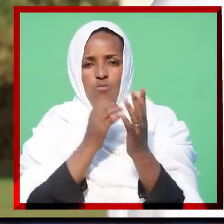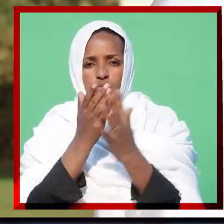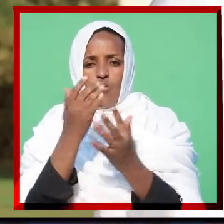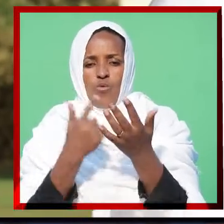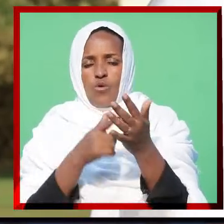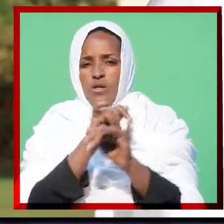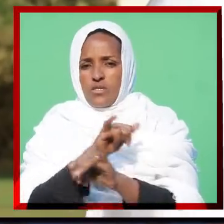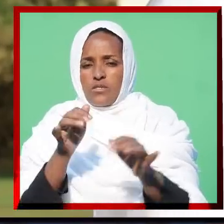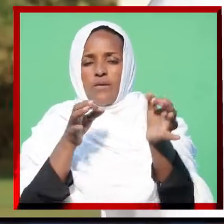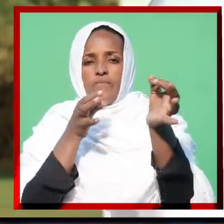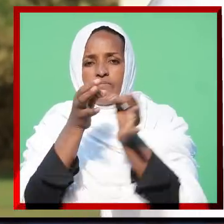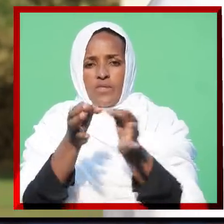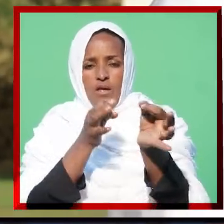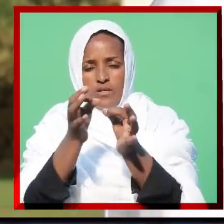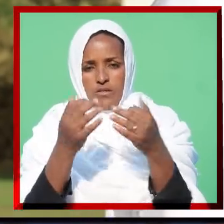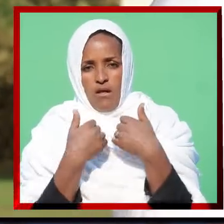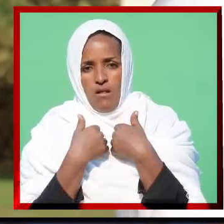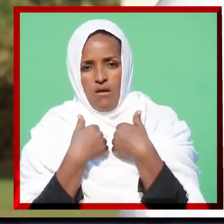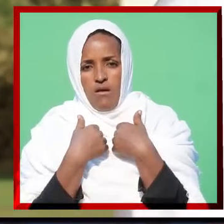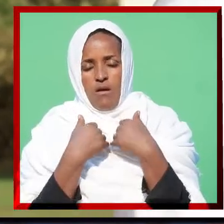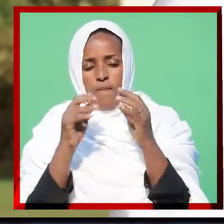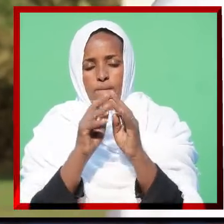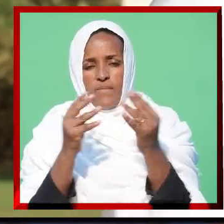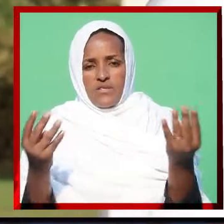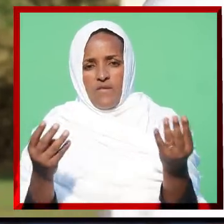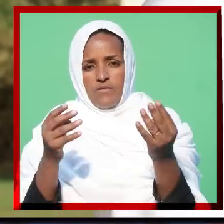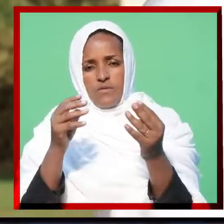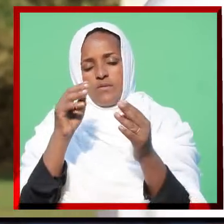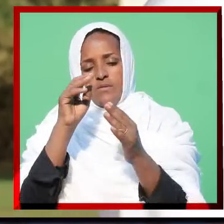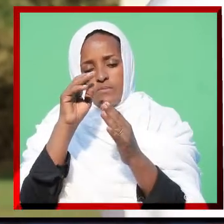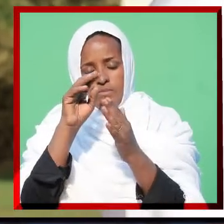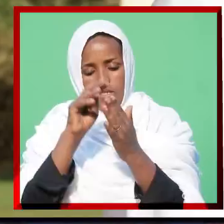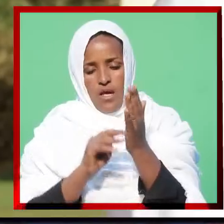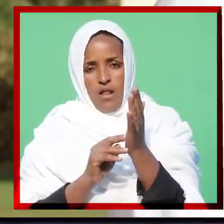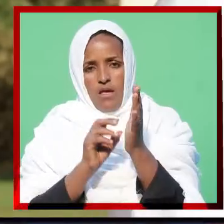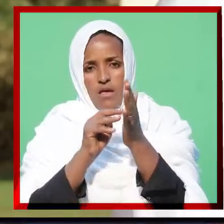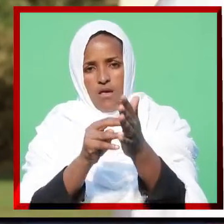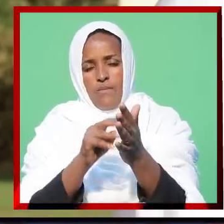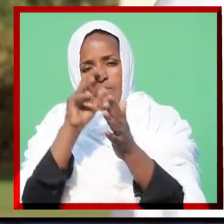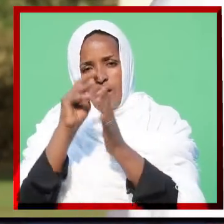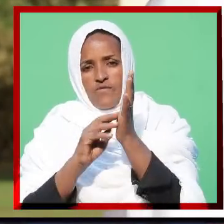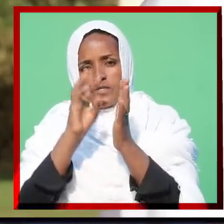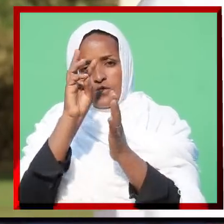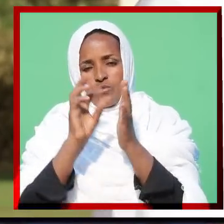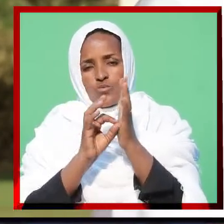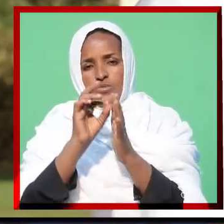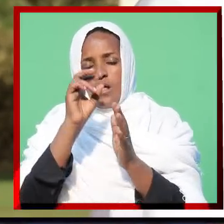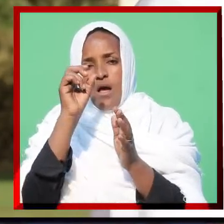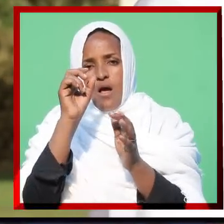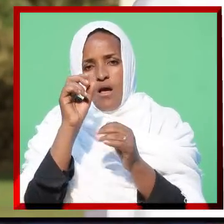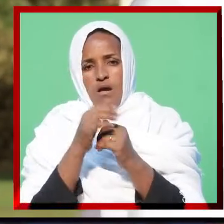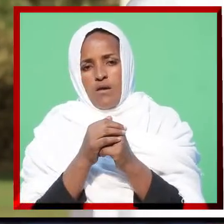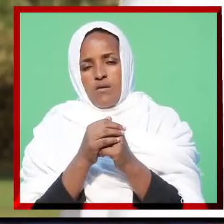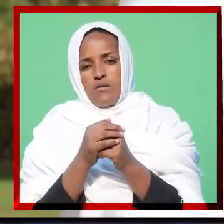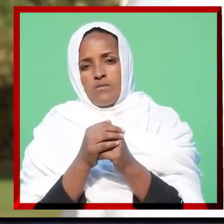እንዲህ አድርጎ ይገልጽልናል። መጽሐፈ ምሳሌ ምዕራፍ 6 ቁጥር